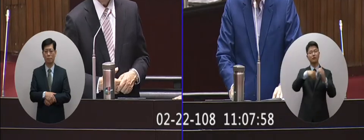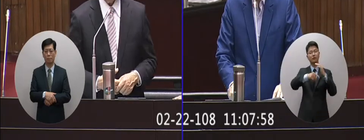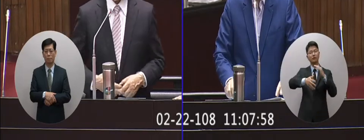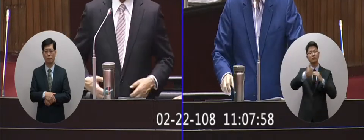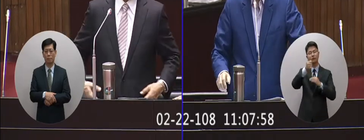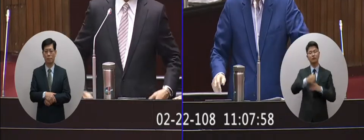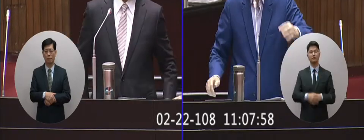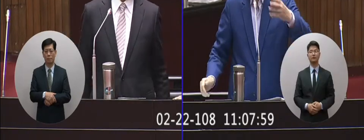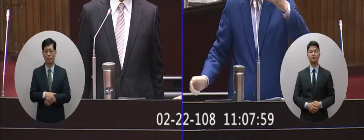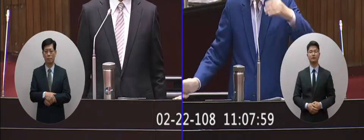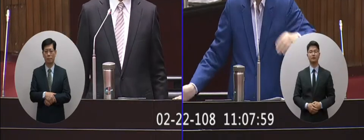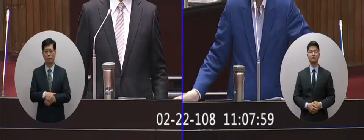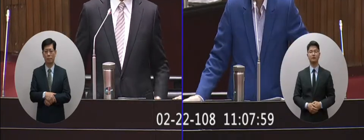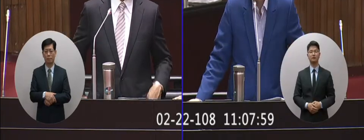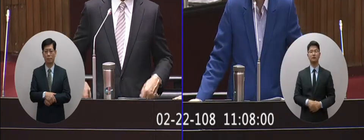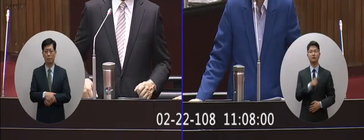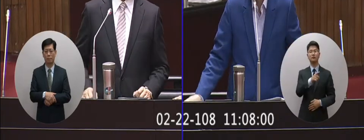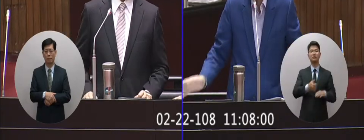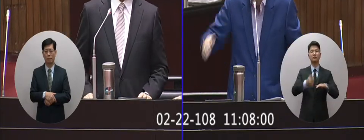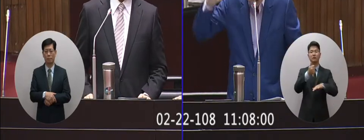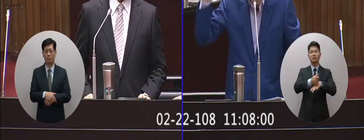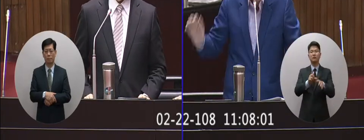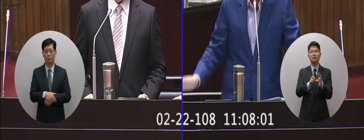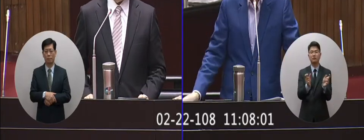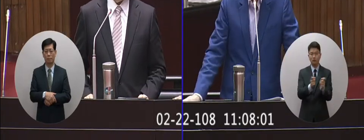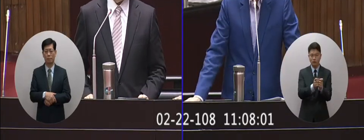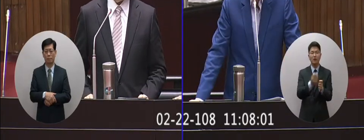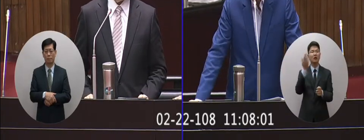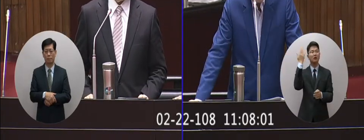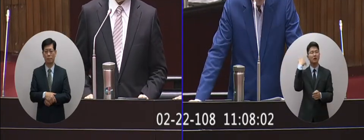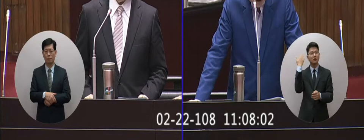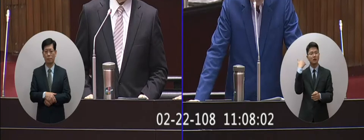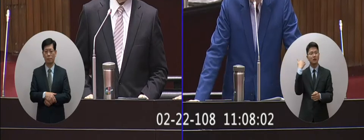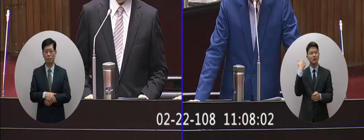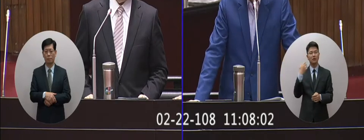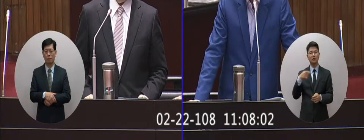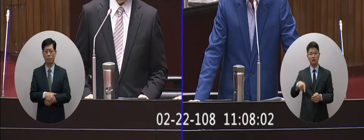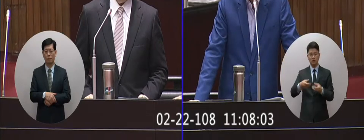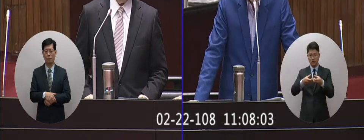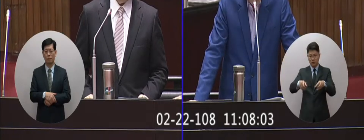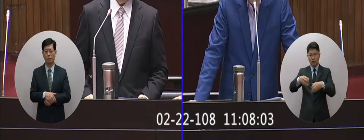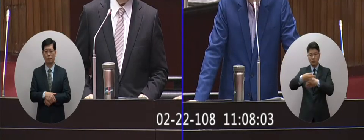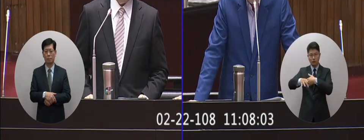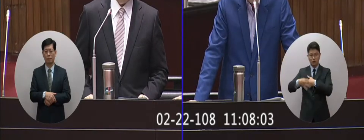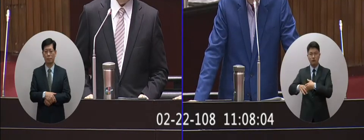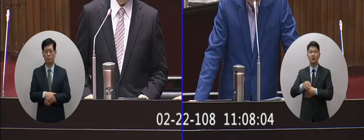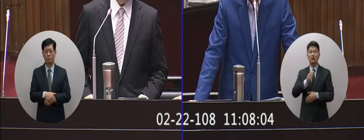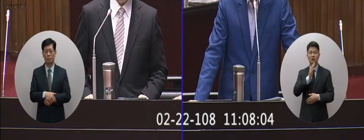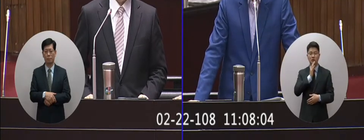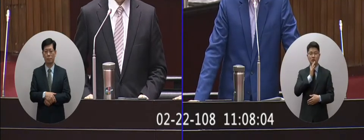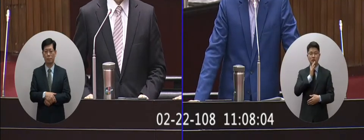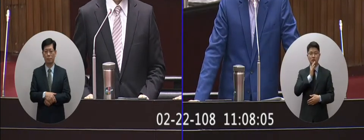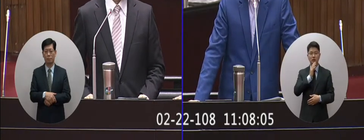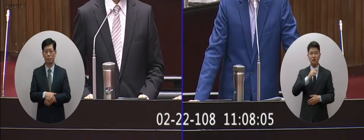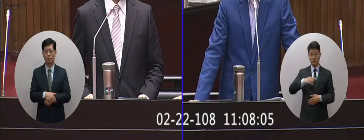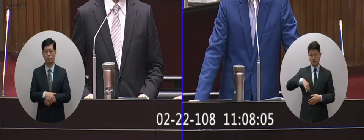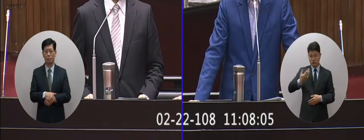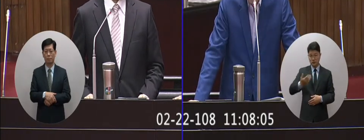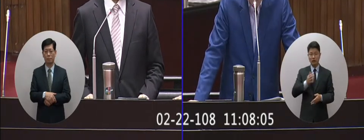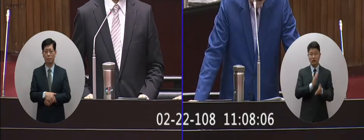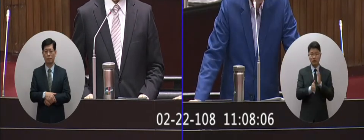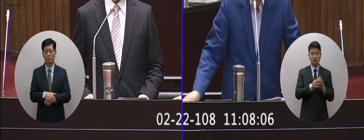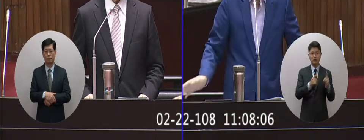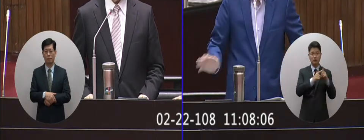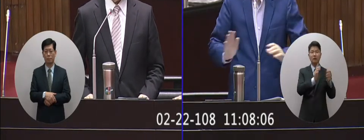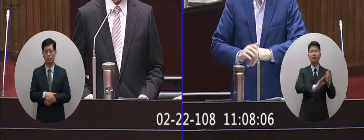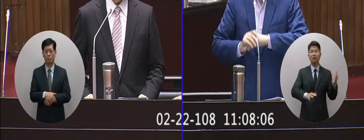哈，当然你刚当院长没多久了，之前我们缺蛋危机是天灾还是人祸？